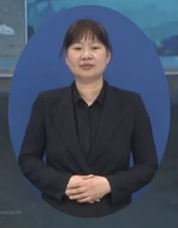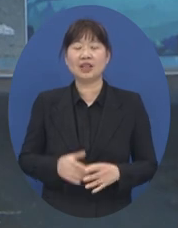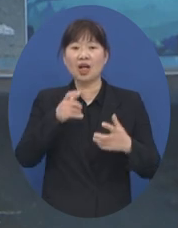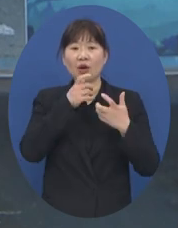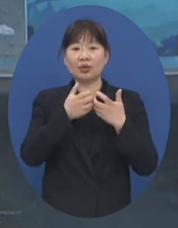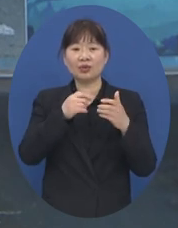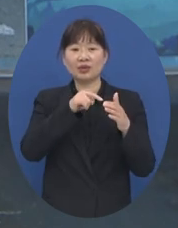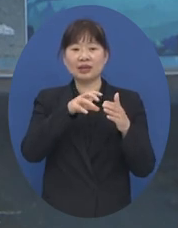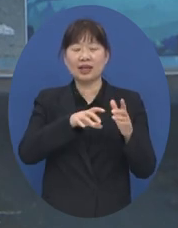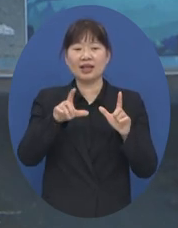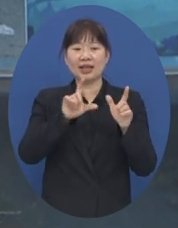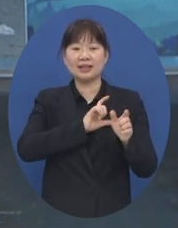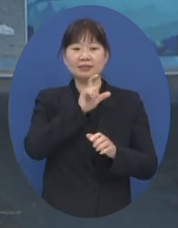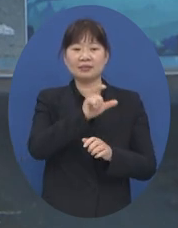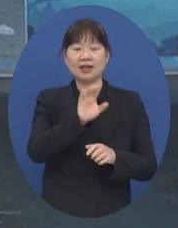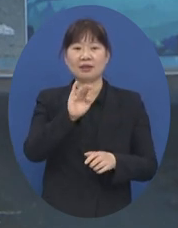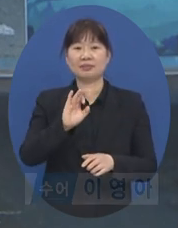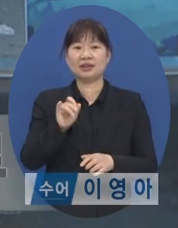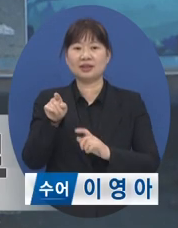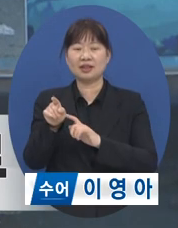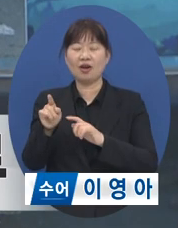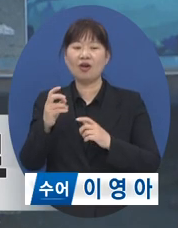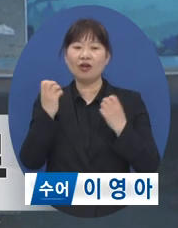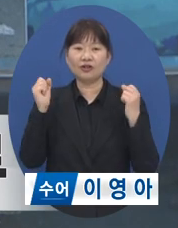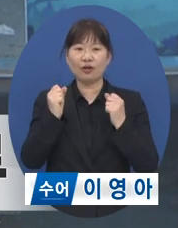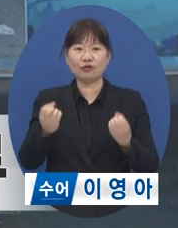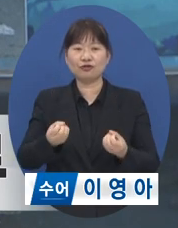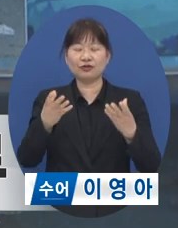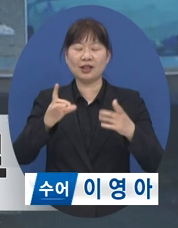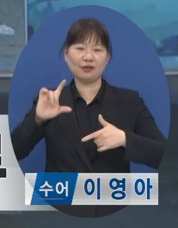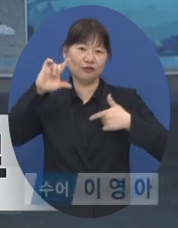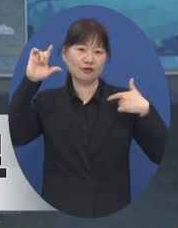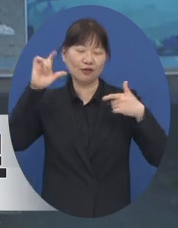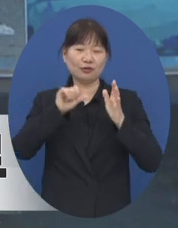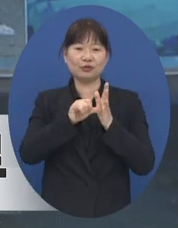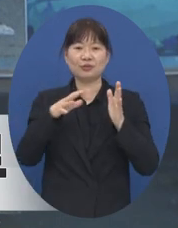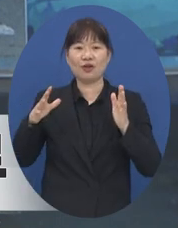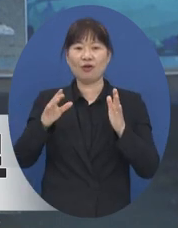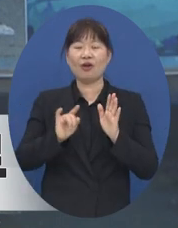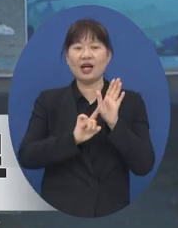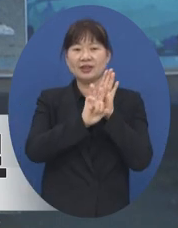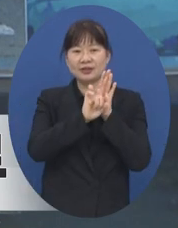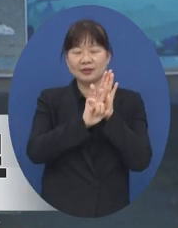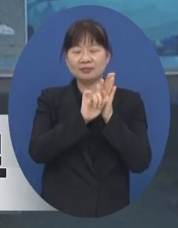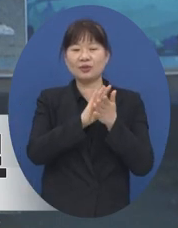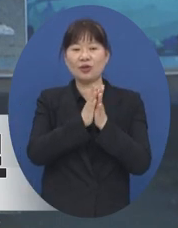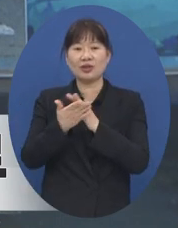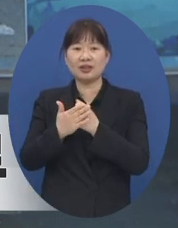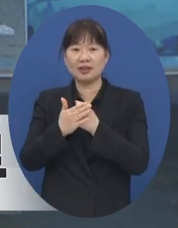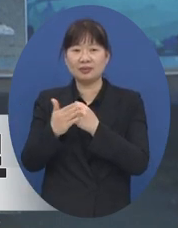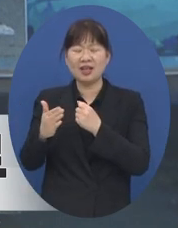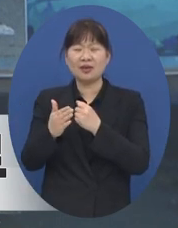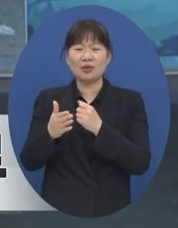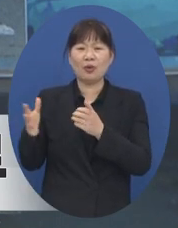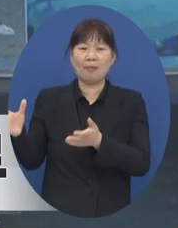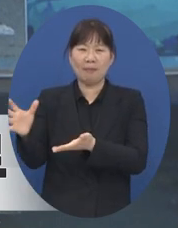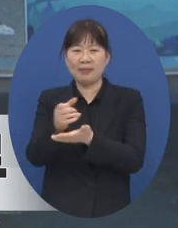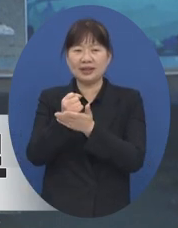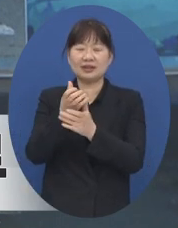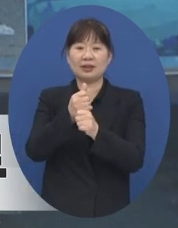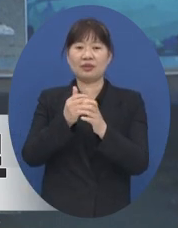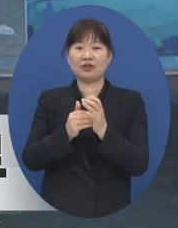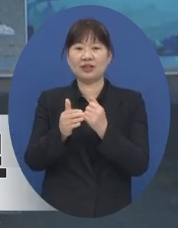얼음 속에 산다고 이름 붙여진 빙어는 겨울 축제의 주인공으로 유명하죠. 기후변화와 남획 등으로 개체수가 줄고 있는